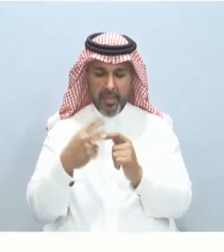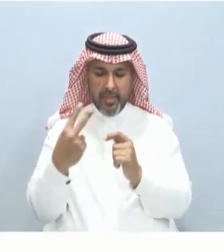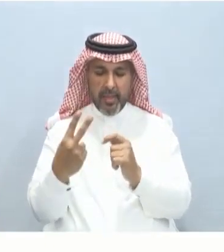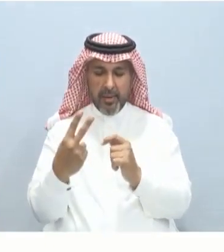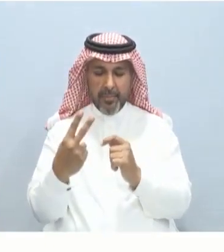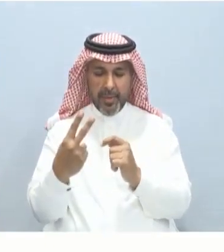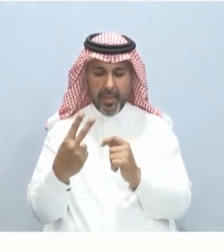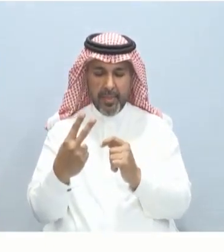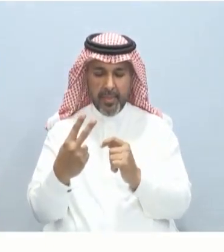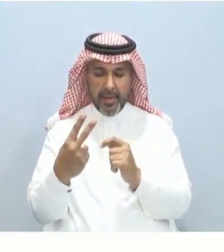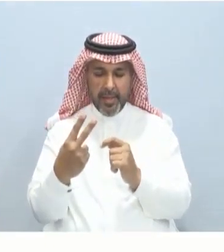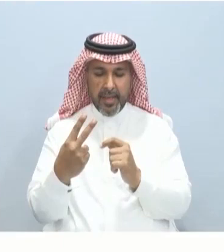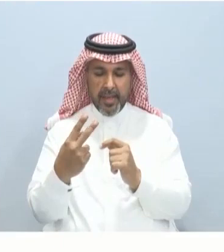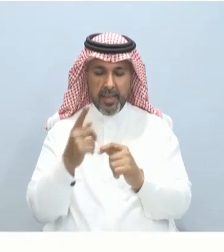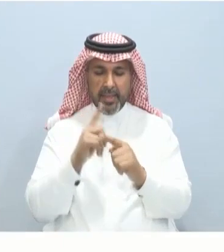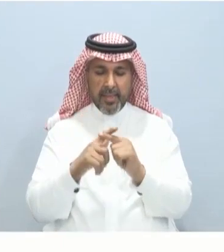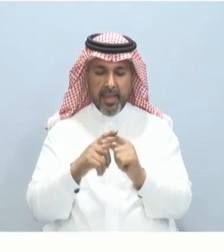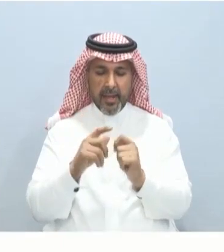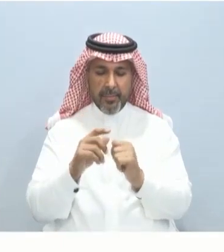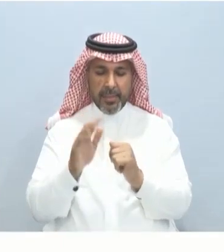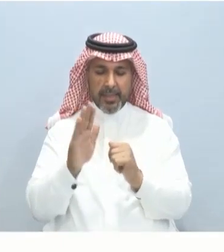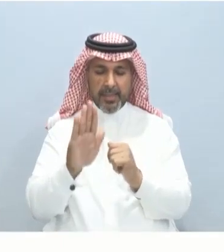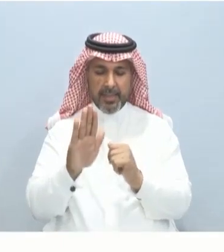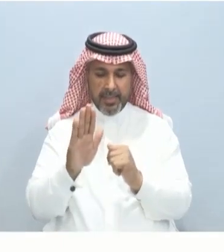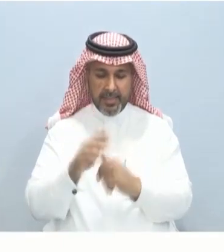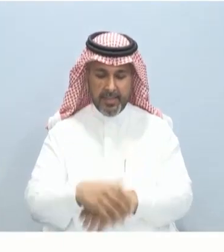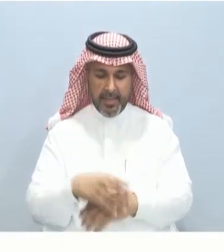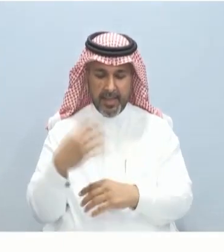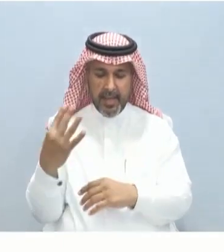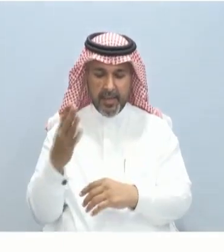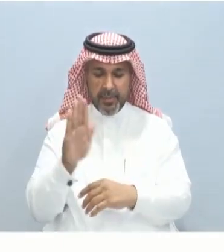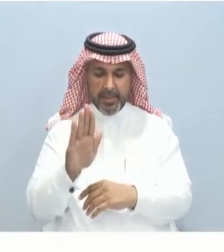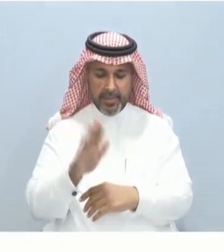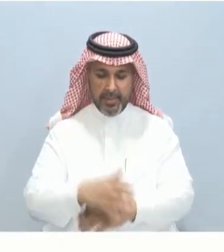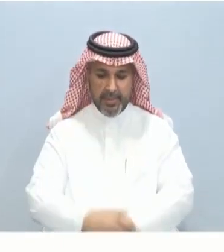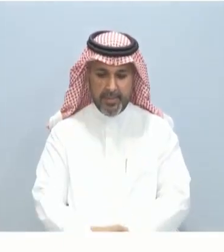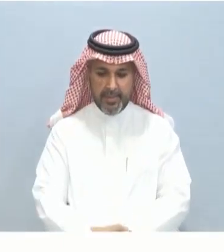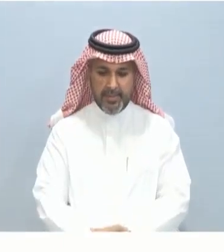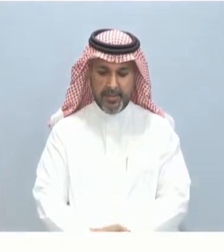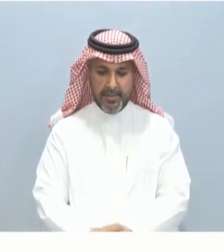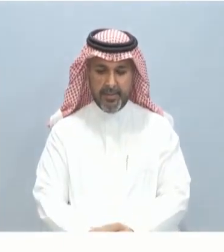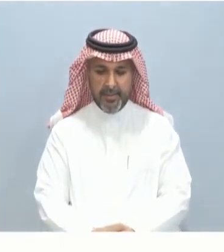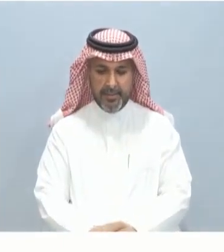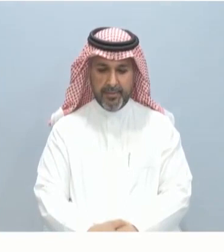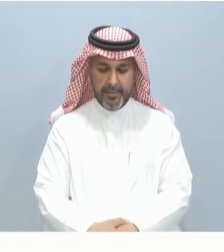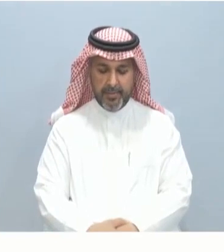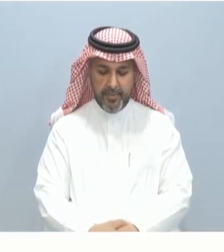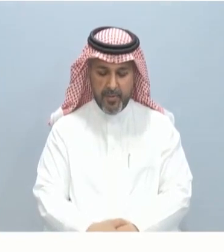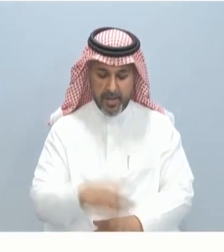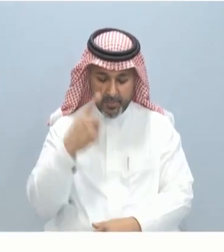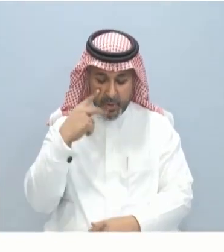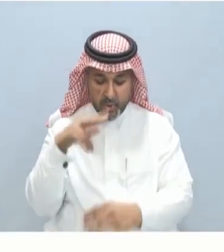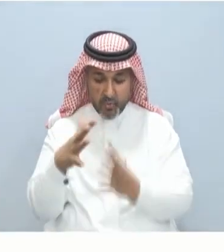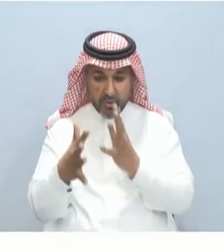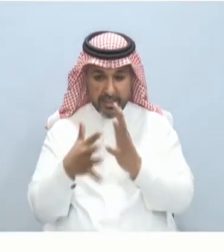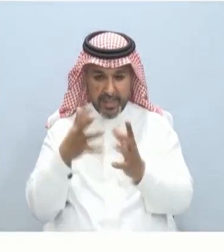اثنين ضرب الاول ضرب الثاني مع المحافظه على الاشاره اذا كانت الاشاره هنا سالبه اذا